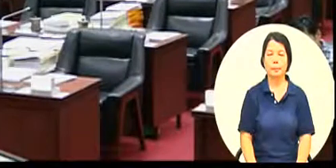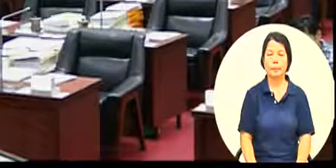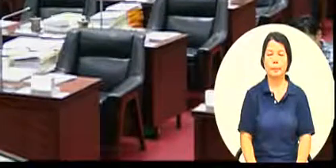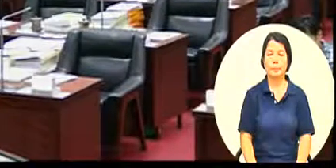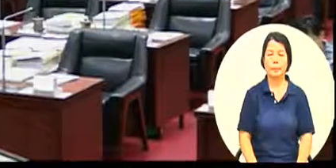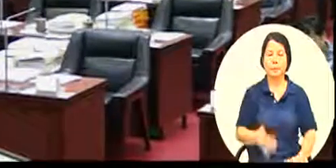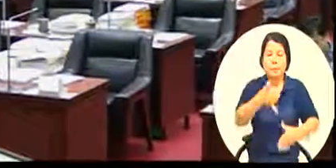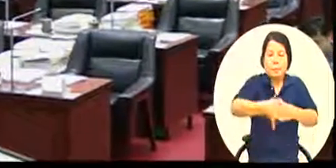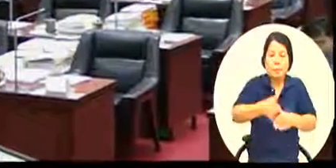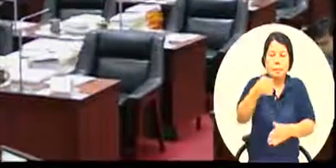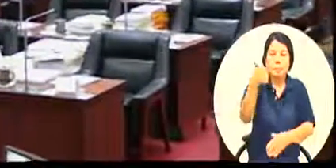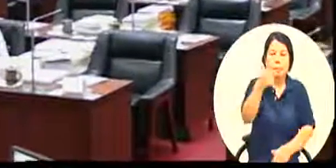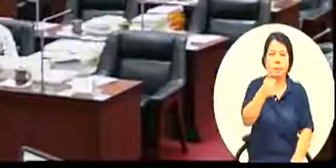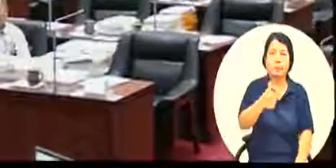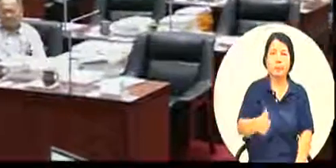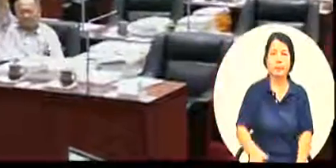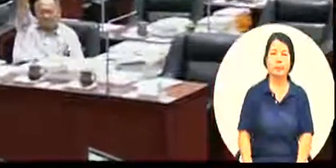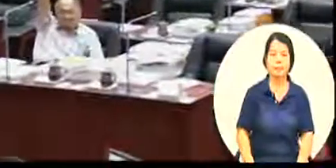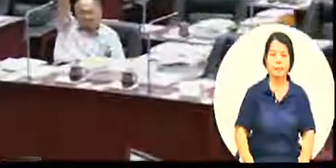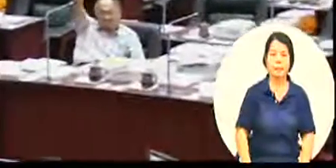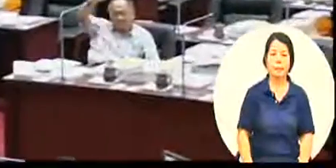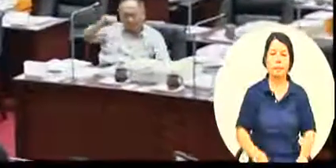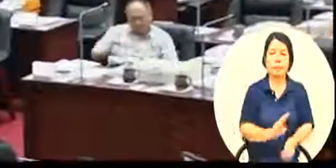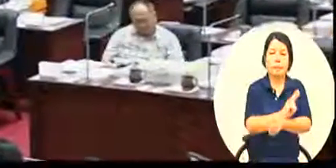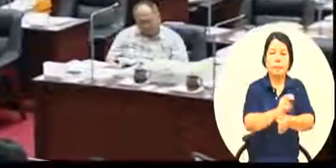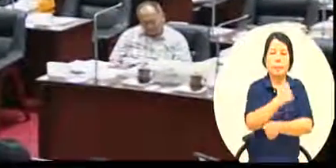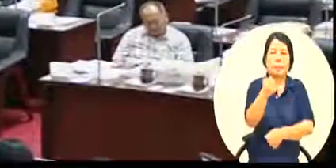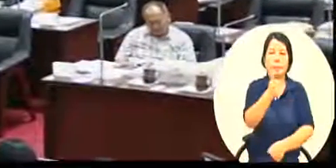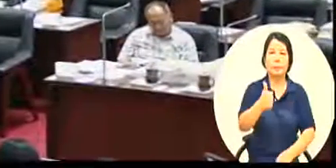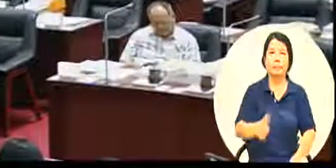沈英章议员、林富宝议员、